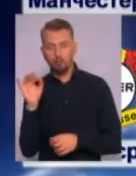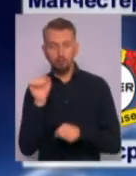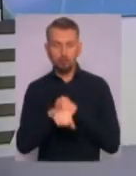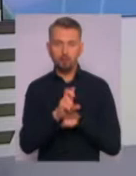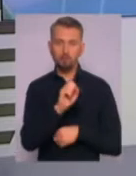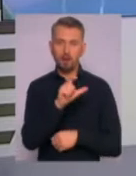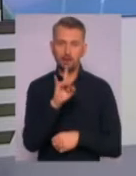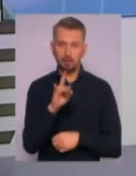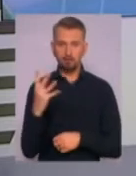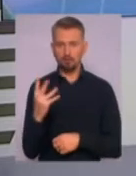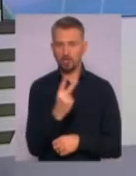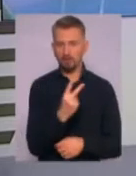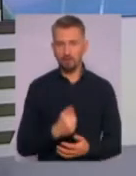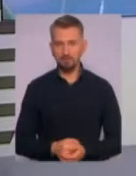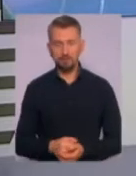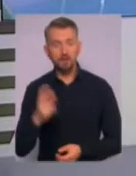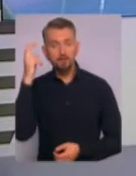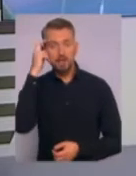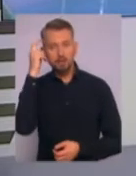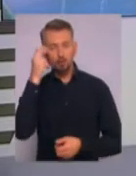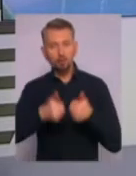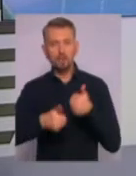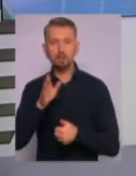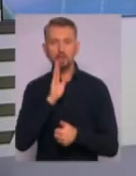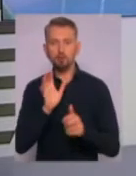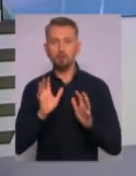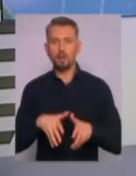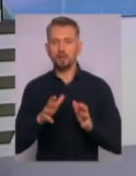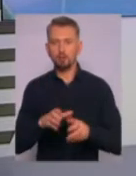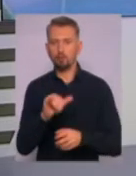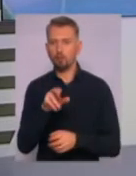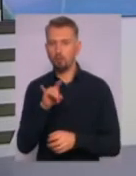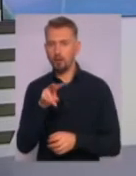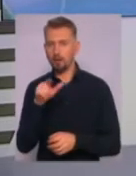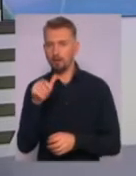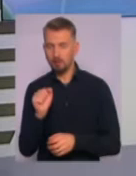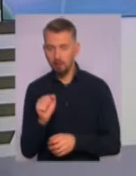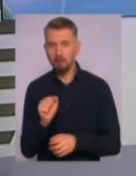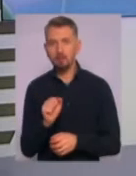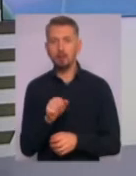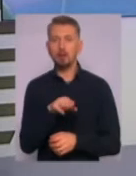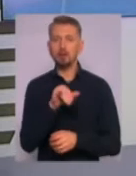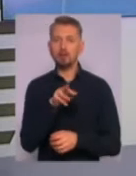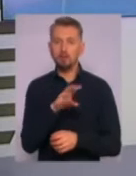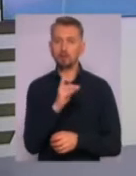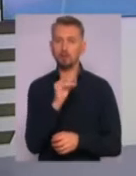4-2. А в київському дербі жіночої баскетбольної суперліги «Тім Скуф» розгромив «Динамо»